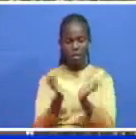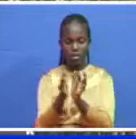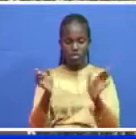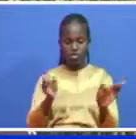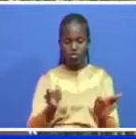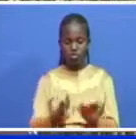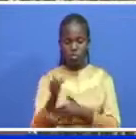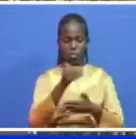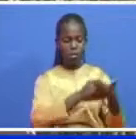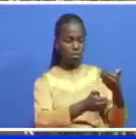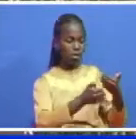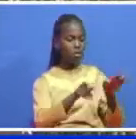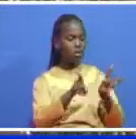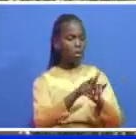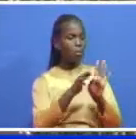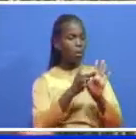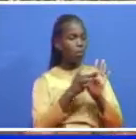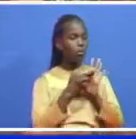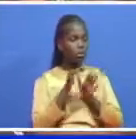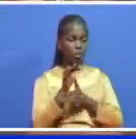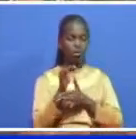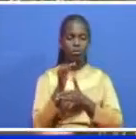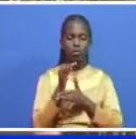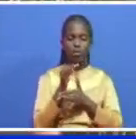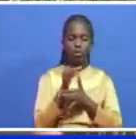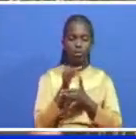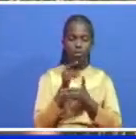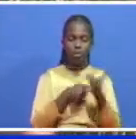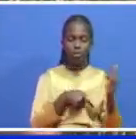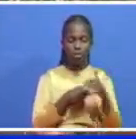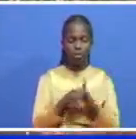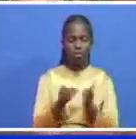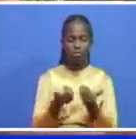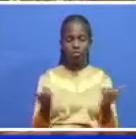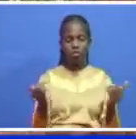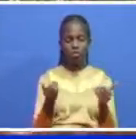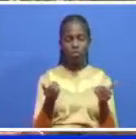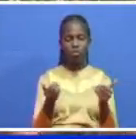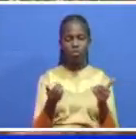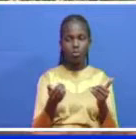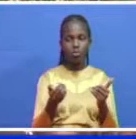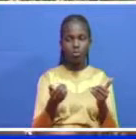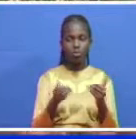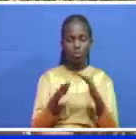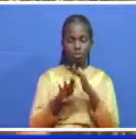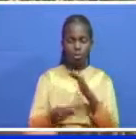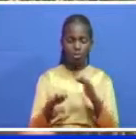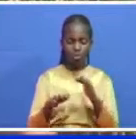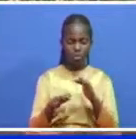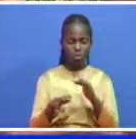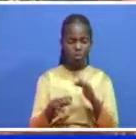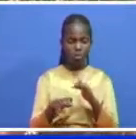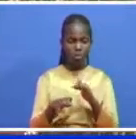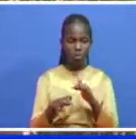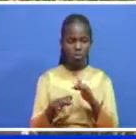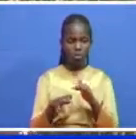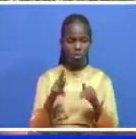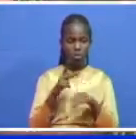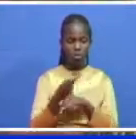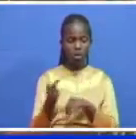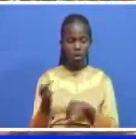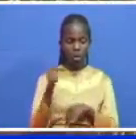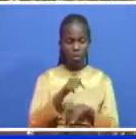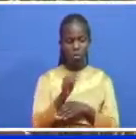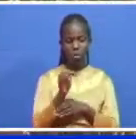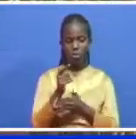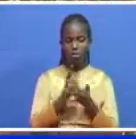ukule utau nondo sia nilasi kuka primary siuma jiwezi kwa junior secondary primary tukulia skulu ilasi